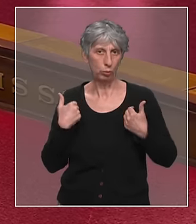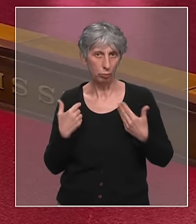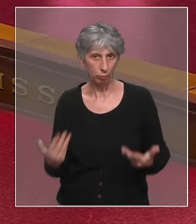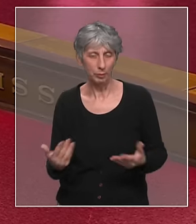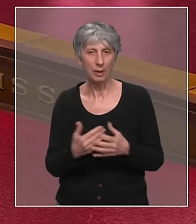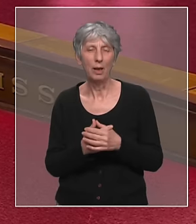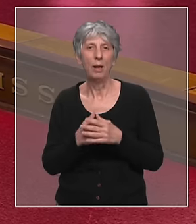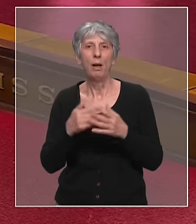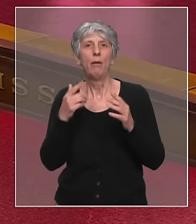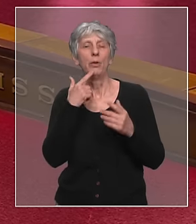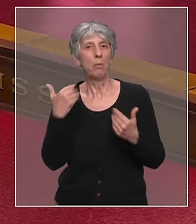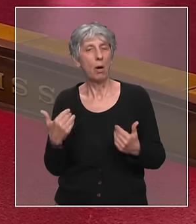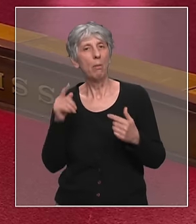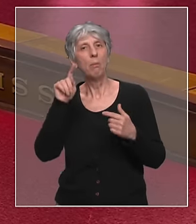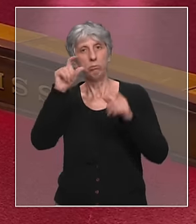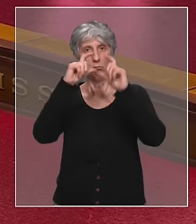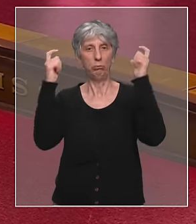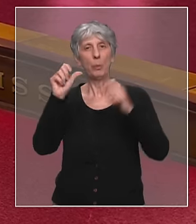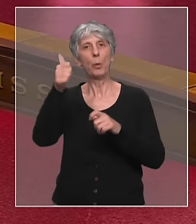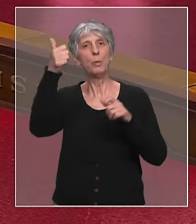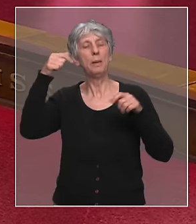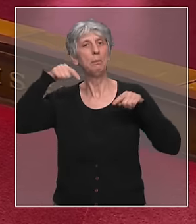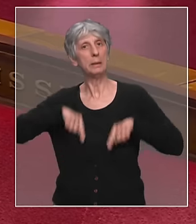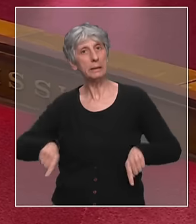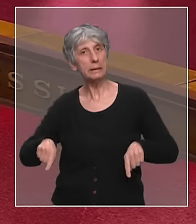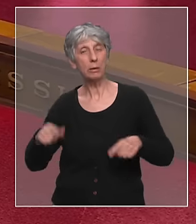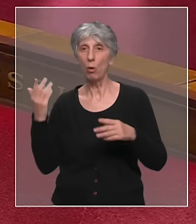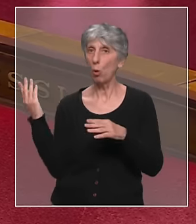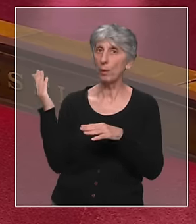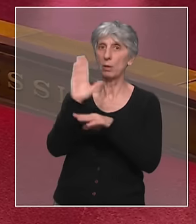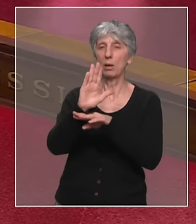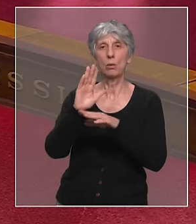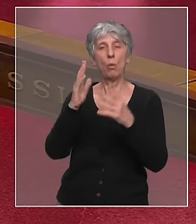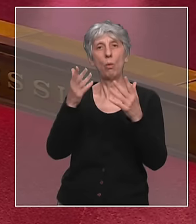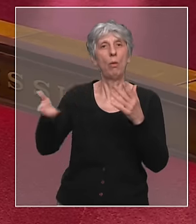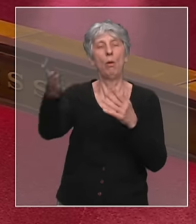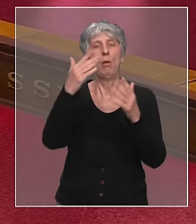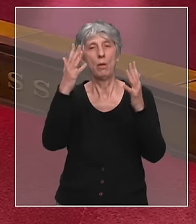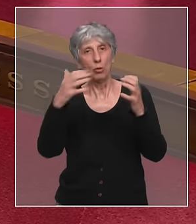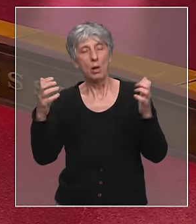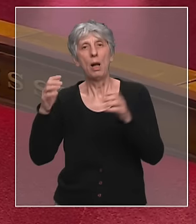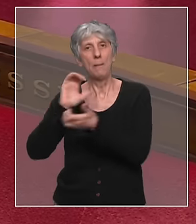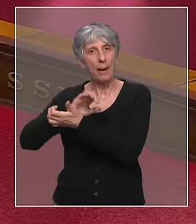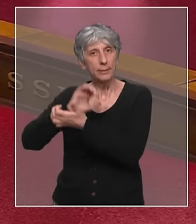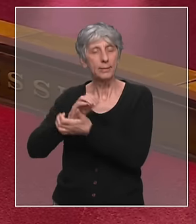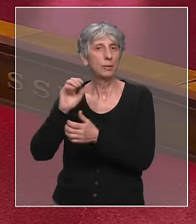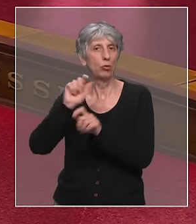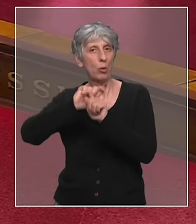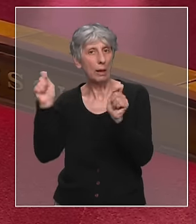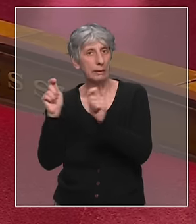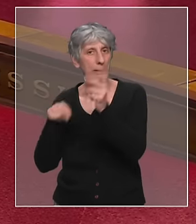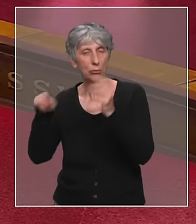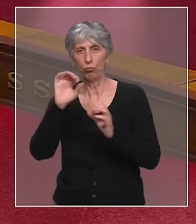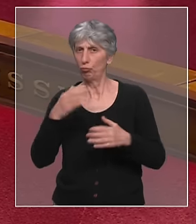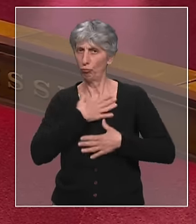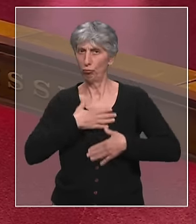s'agissant des comptes que je dois rendre en tant que Premier ministre vis-à-vis de la représentation nationale et de la presse. Et donc je suis ravi de pouvoir expérimenter ce